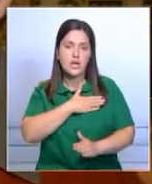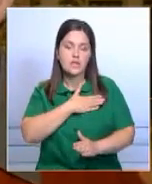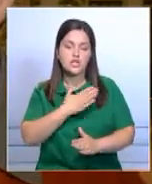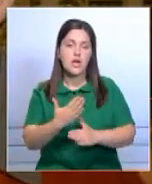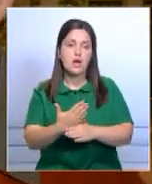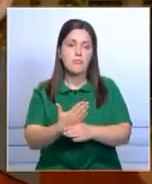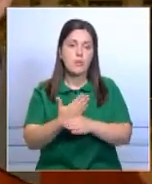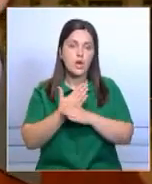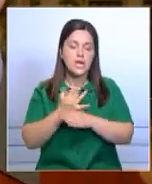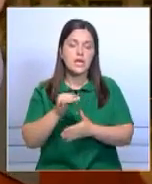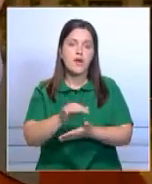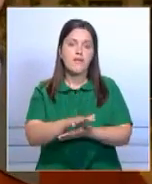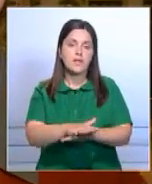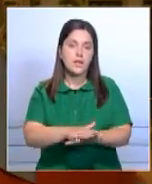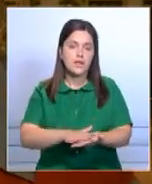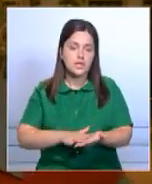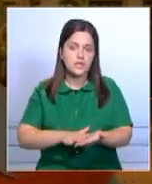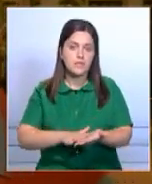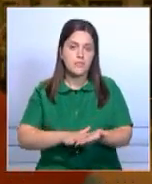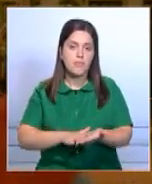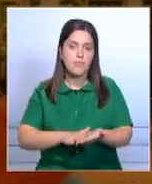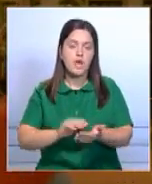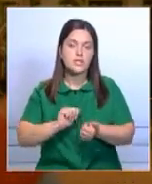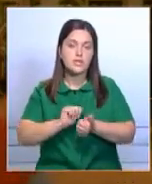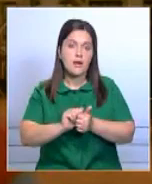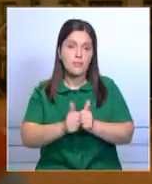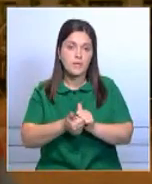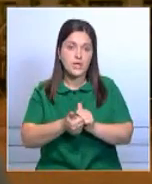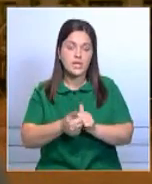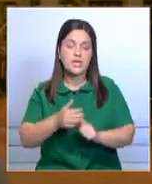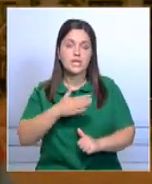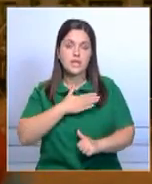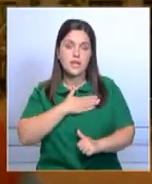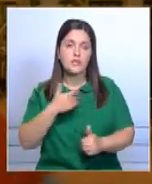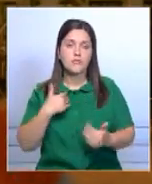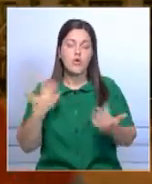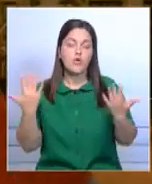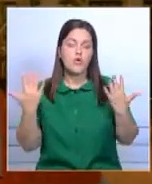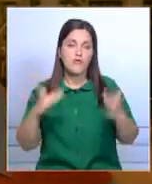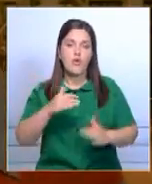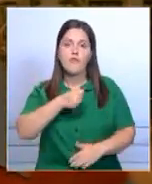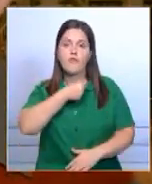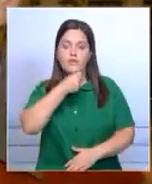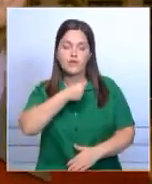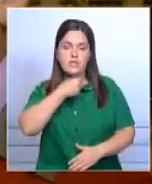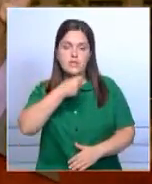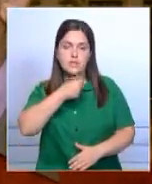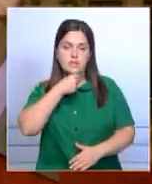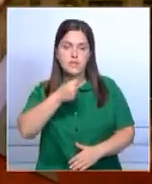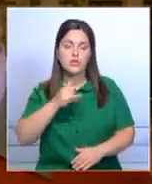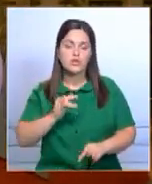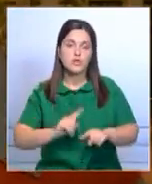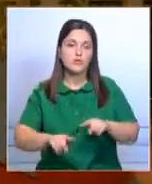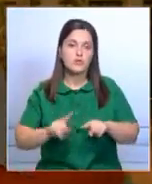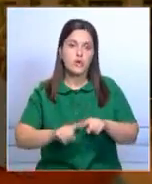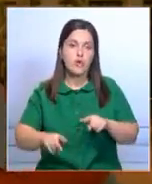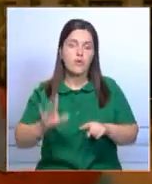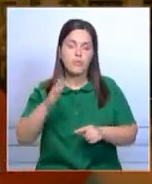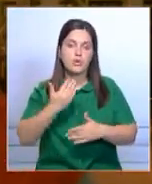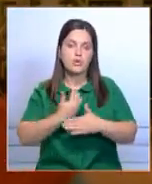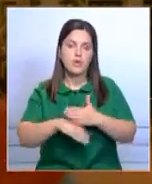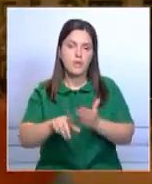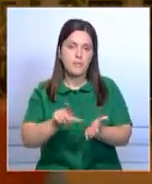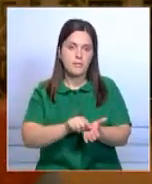и в дальнейшем заменит нас, так как мы уже достигли того возраста, когда в скором будущем придется